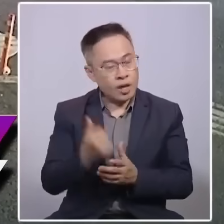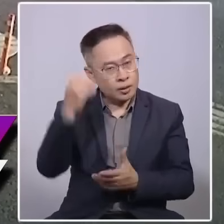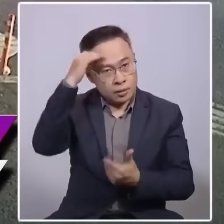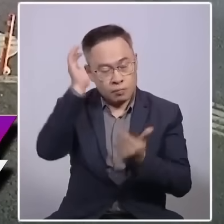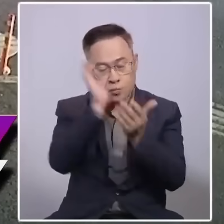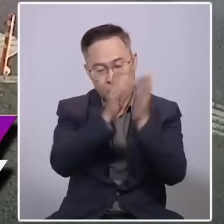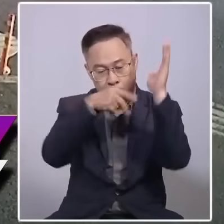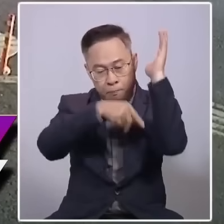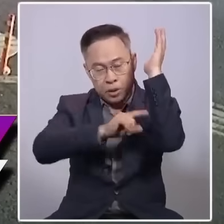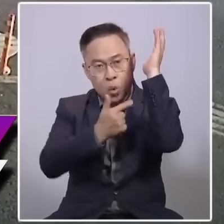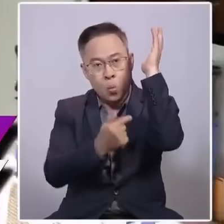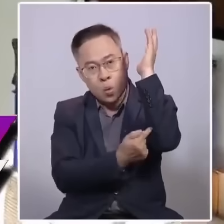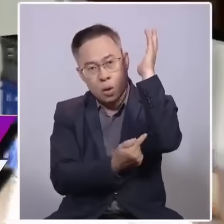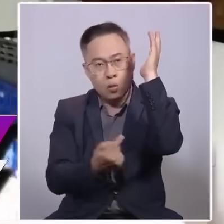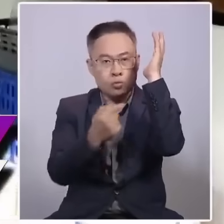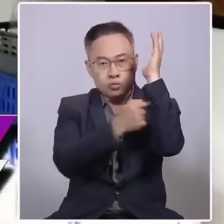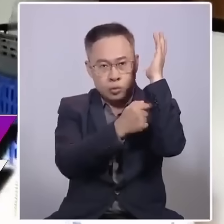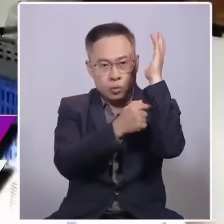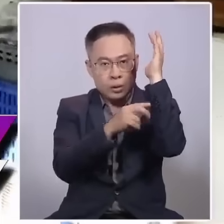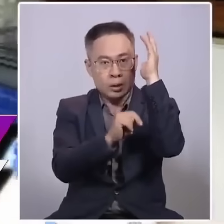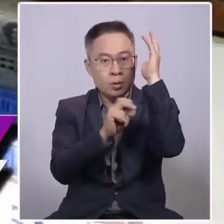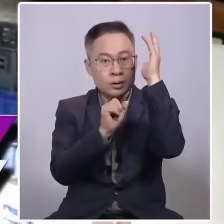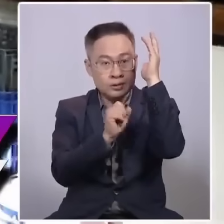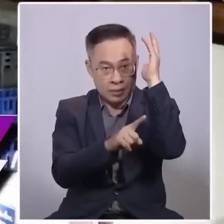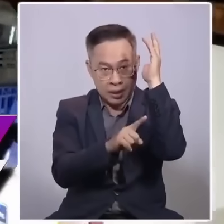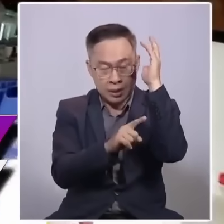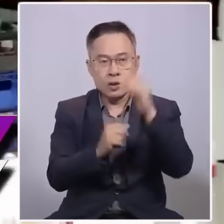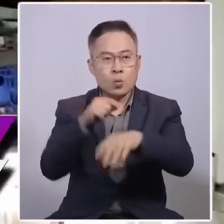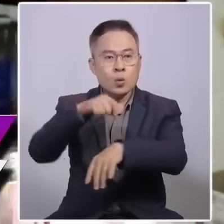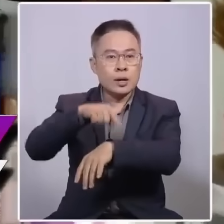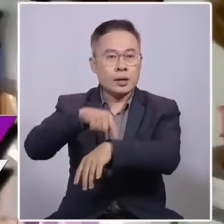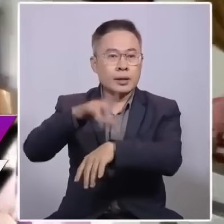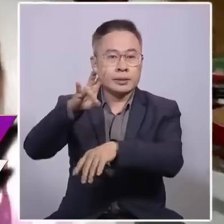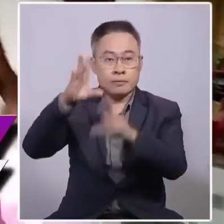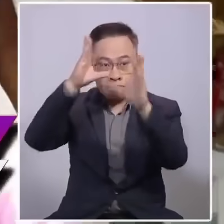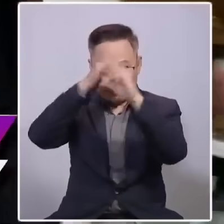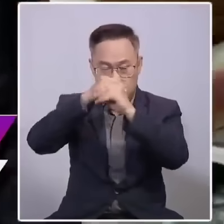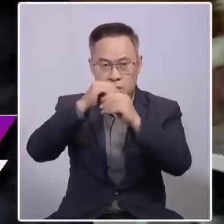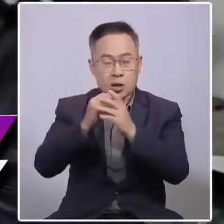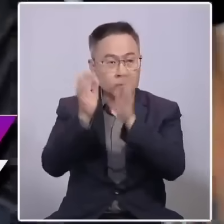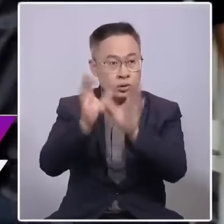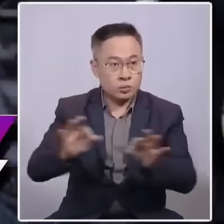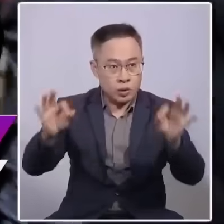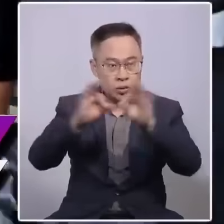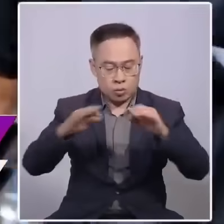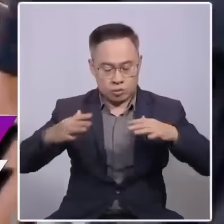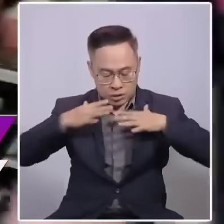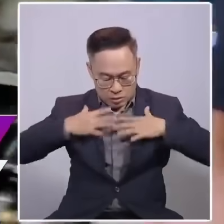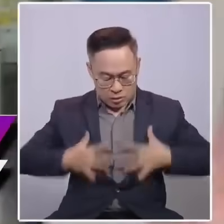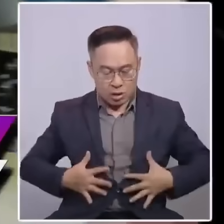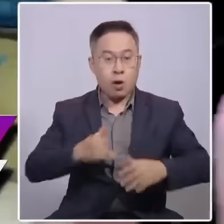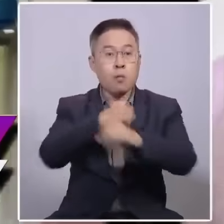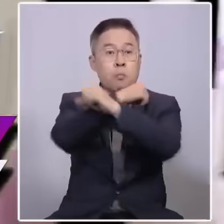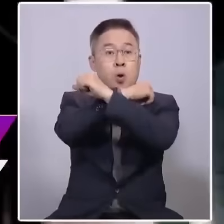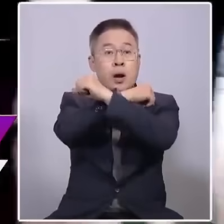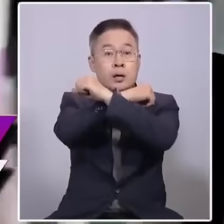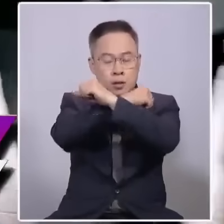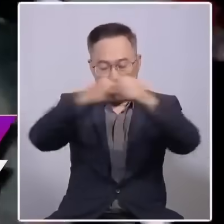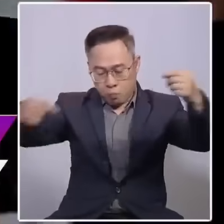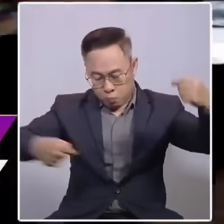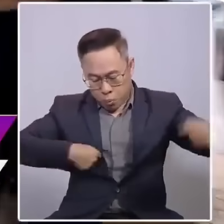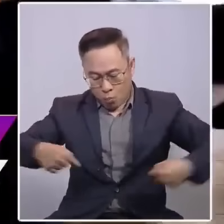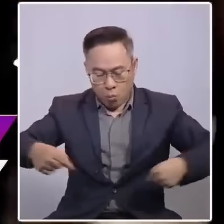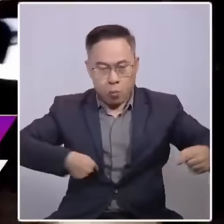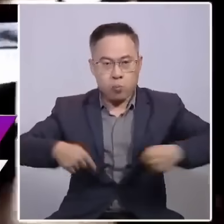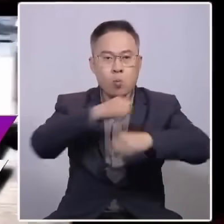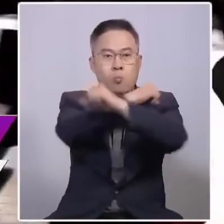สภนครเจ้าของคดีระหว่างคุมตัวนี่เจ้าหน้าที่ต้องสวมชุดเกาะนะคะพร้อมกับอาวุธปืนเพื่อตรึงกำลังผู้